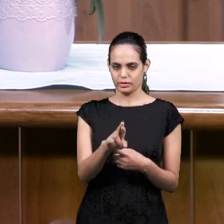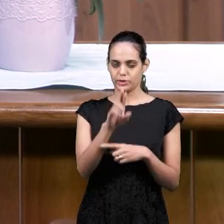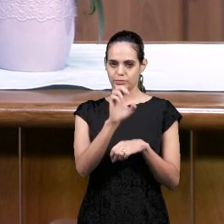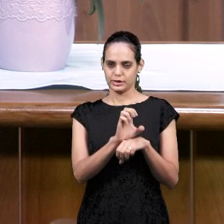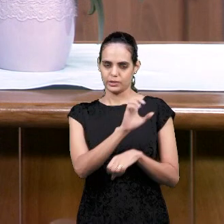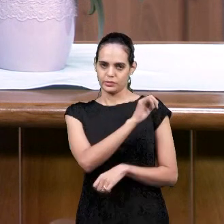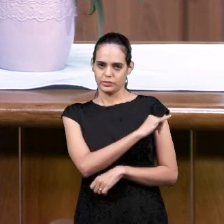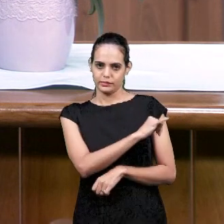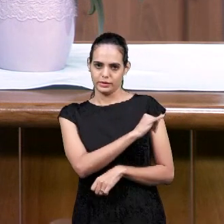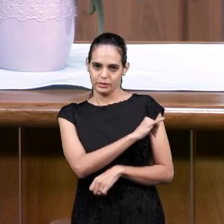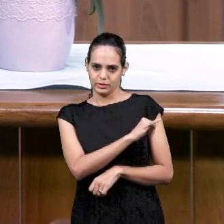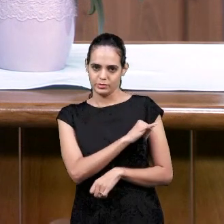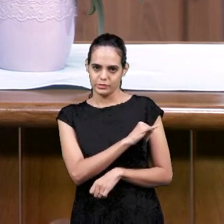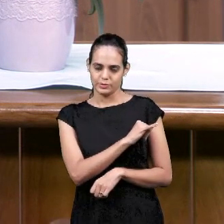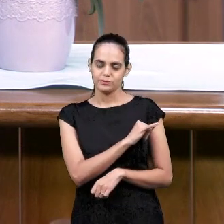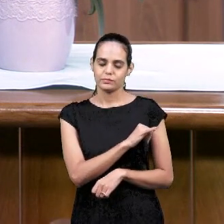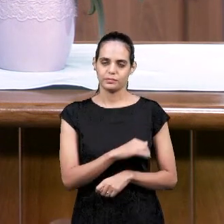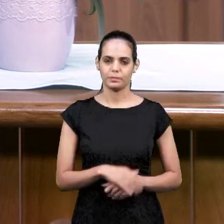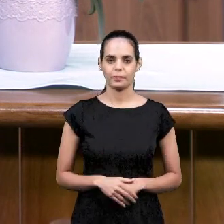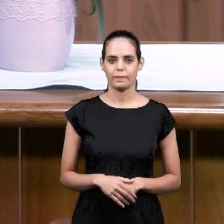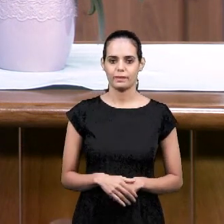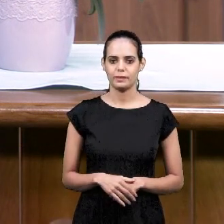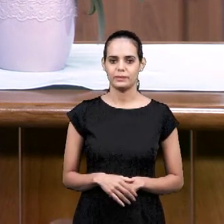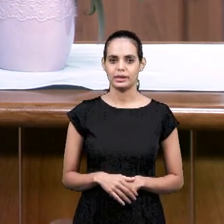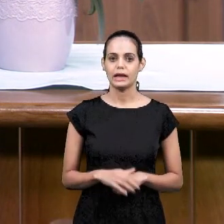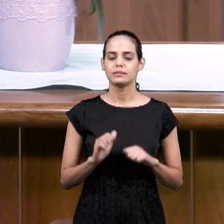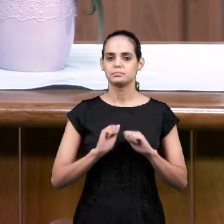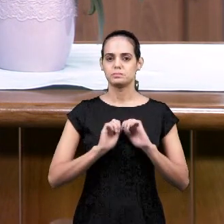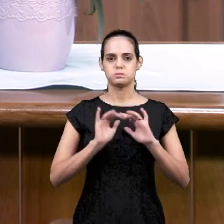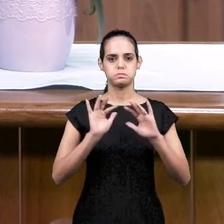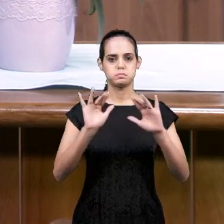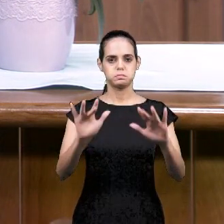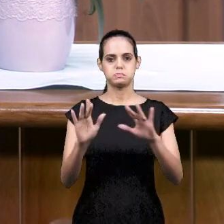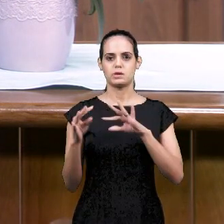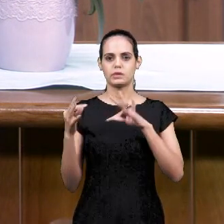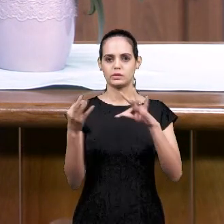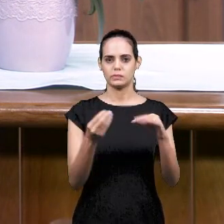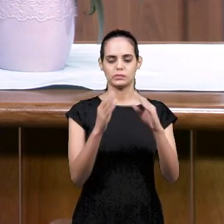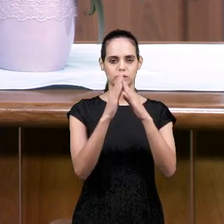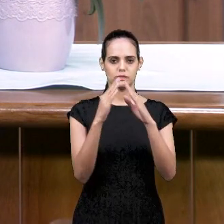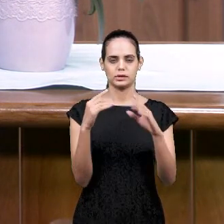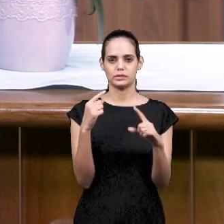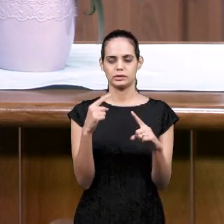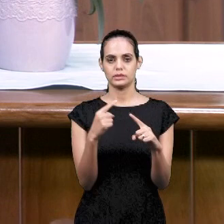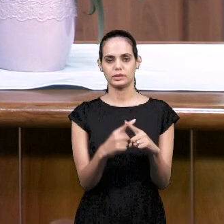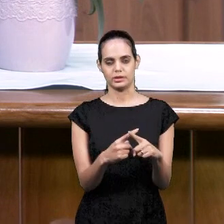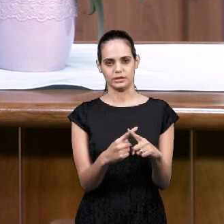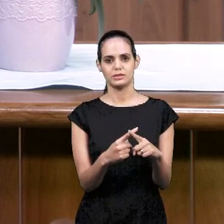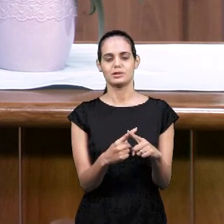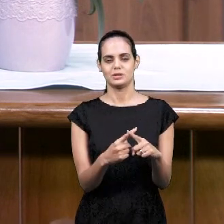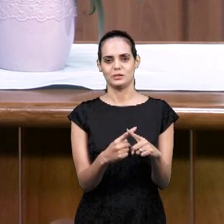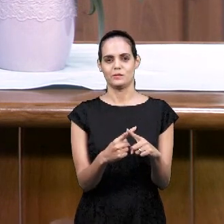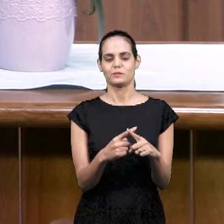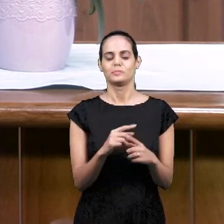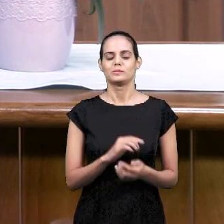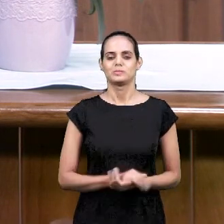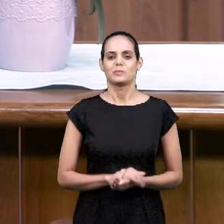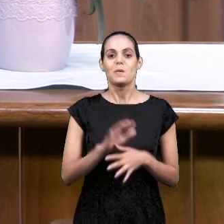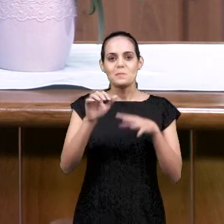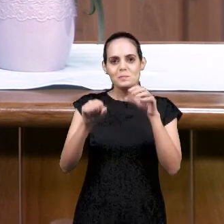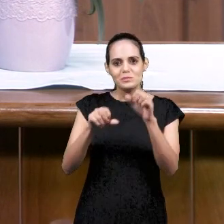Walter Ball pour toute l'Église qui va approfondir un peu plus les réponses aux questions.